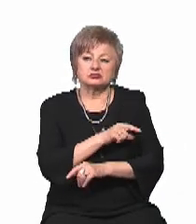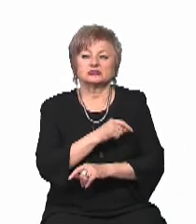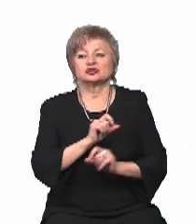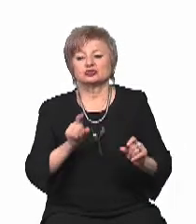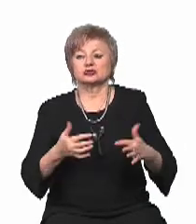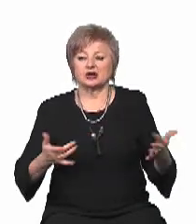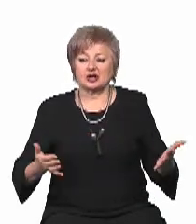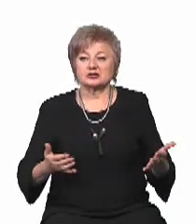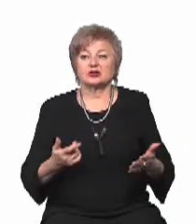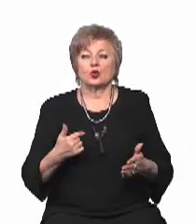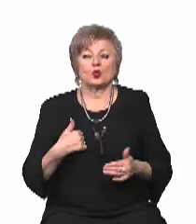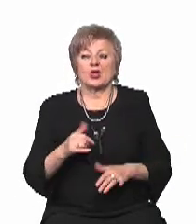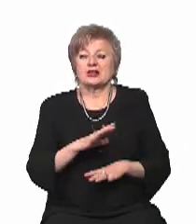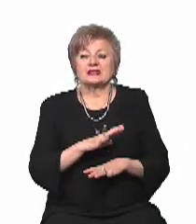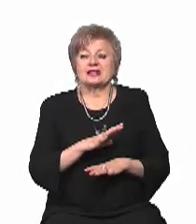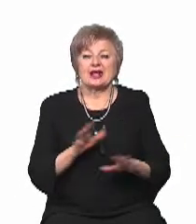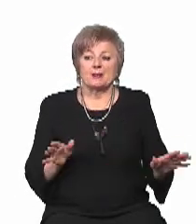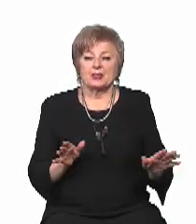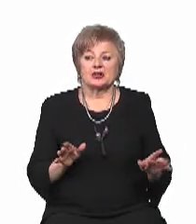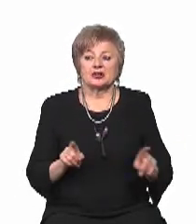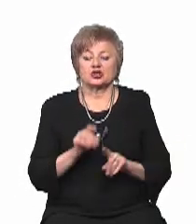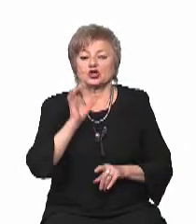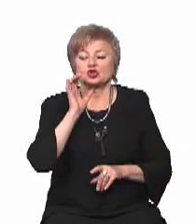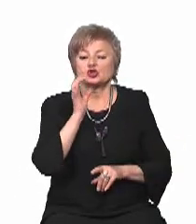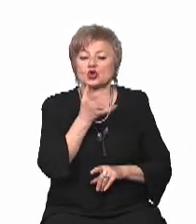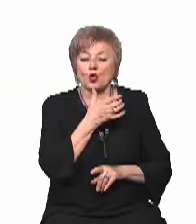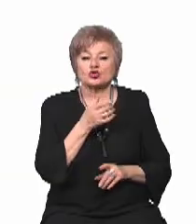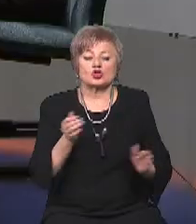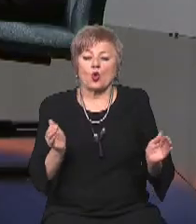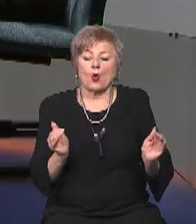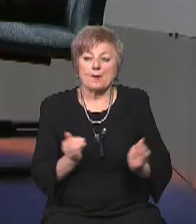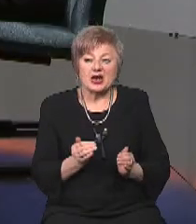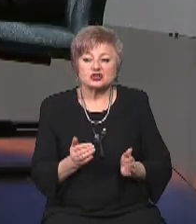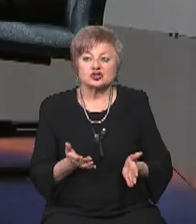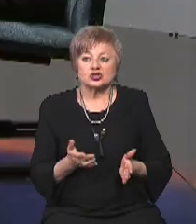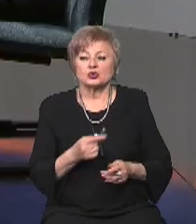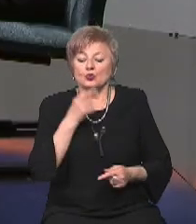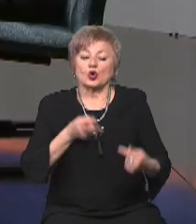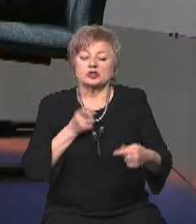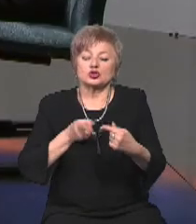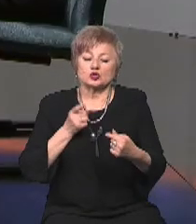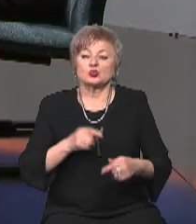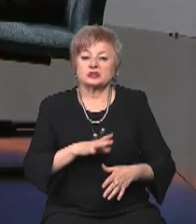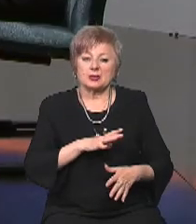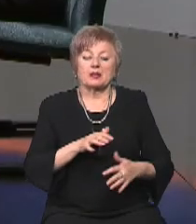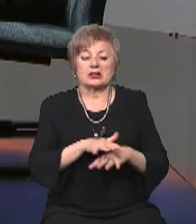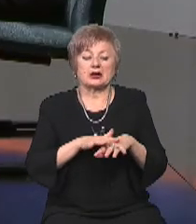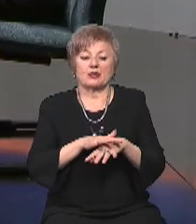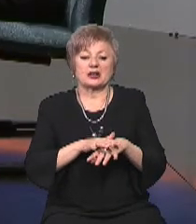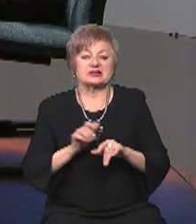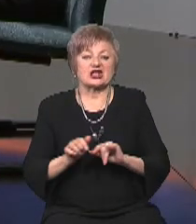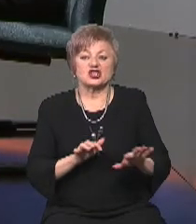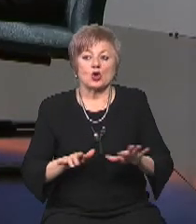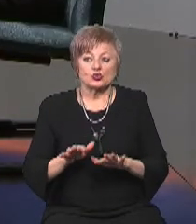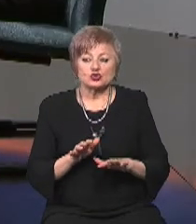всі. У нас не було таких серйозних обмежень, але точилося багато дискусій серед громадських діячів і громади